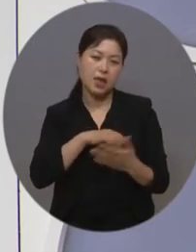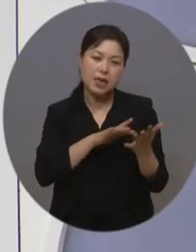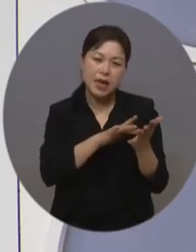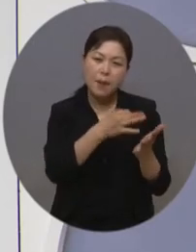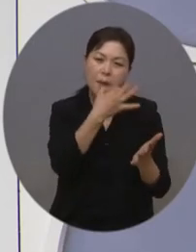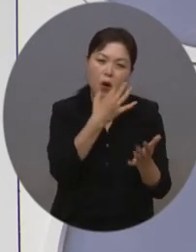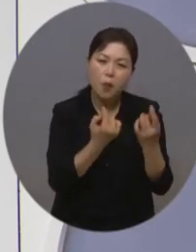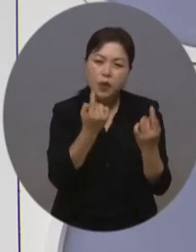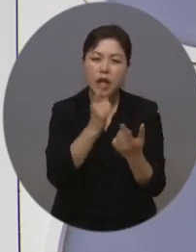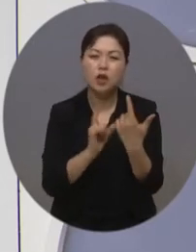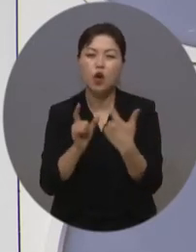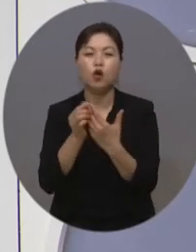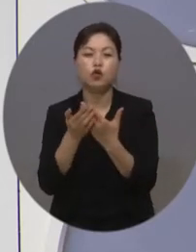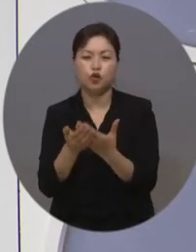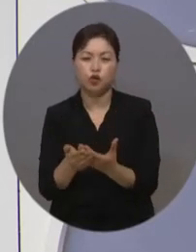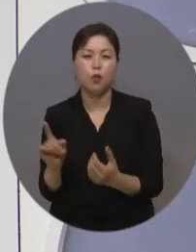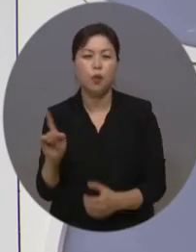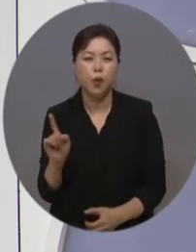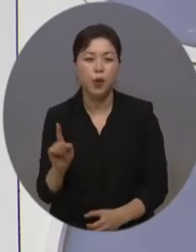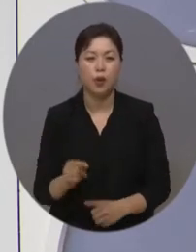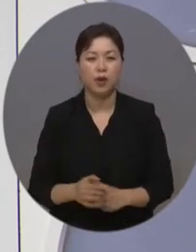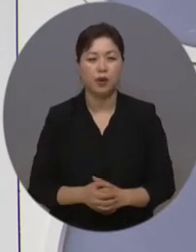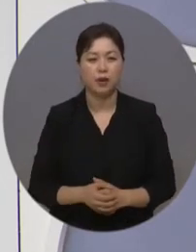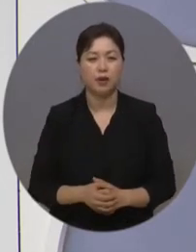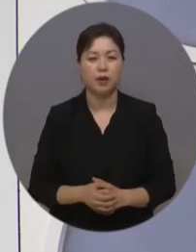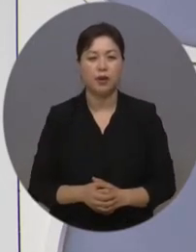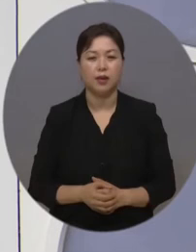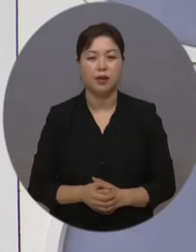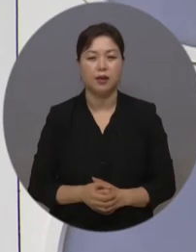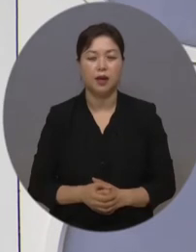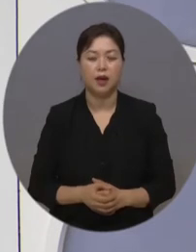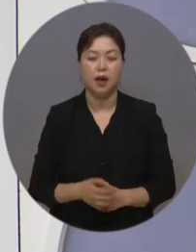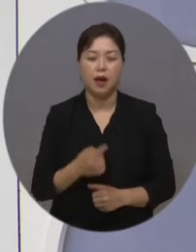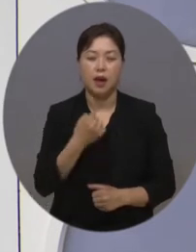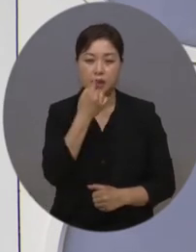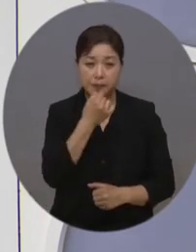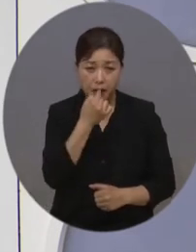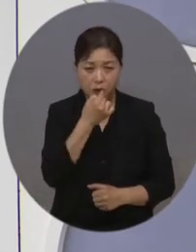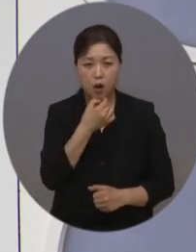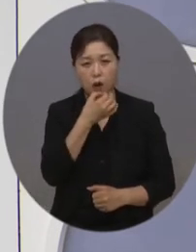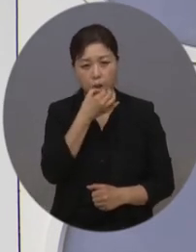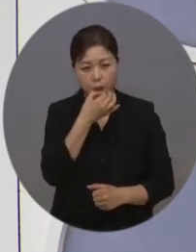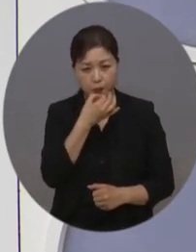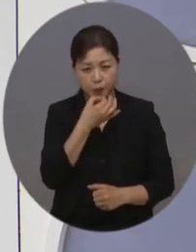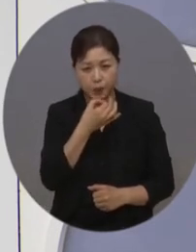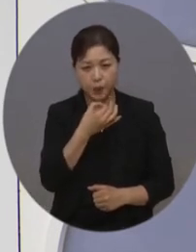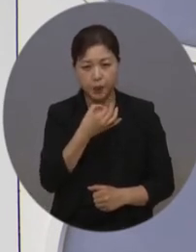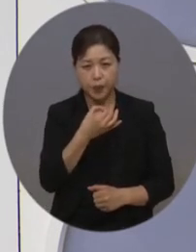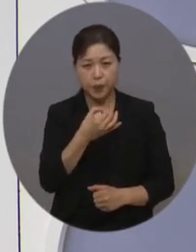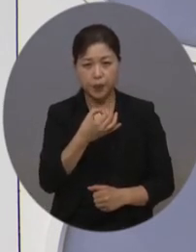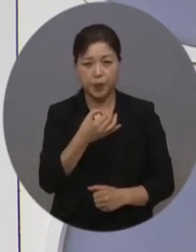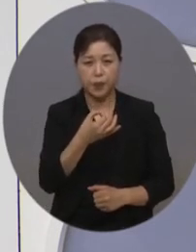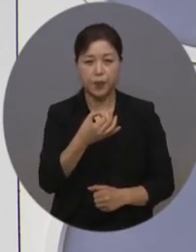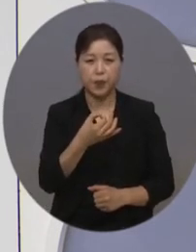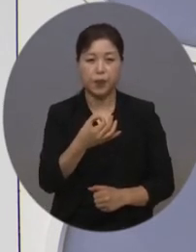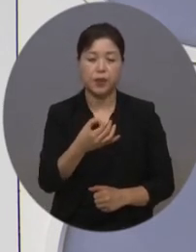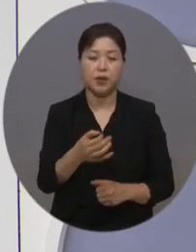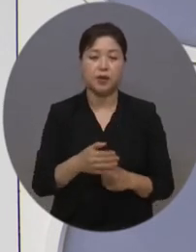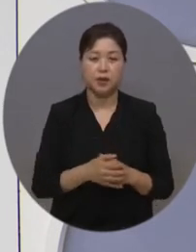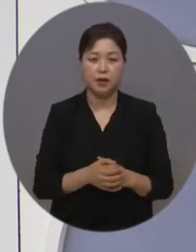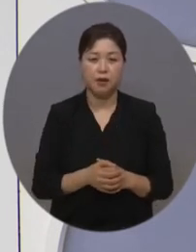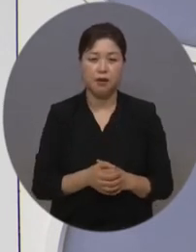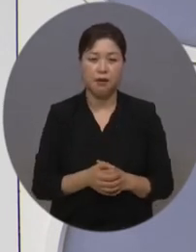더 중요한 것은 아주 호흡기를 특히 이제 입을 숨을 내쉴 때 휴